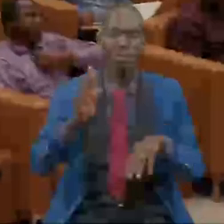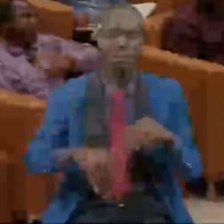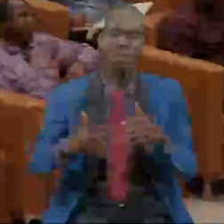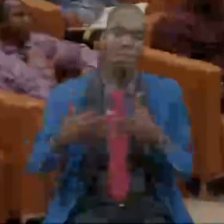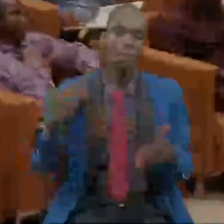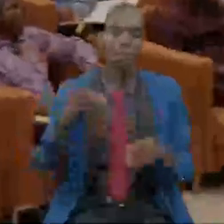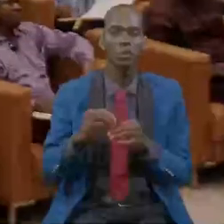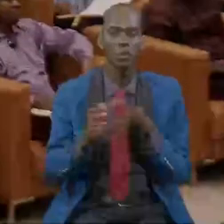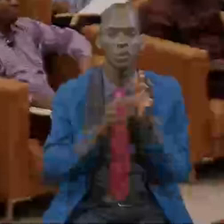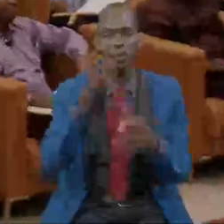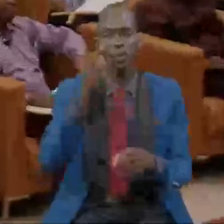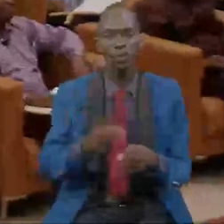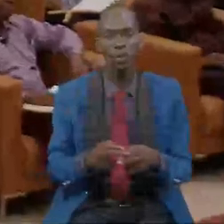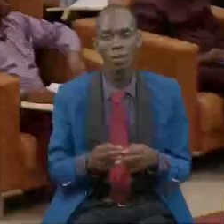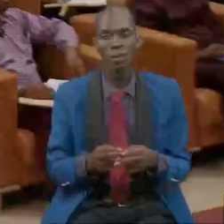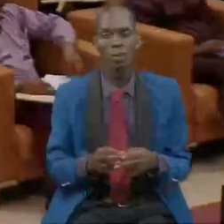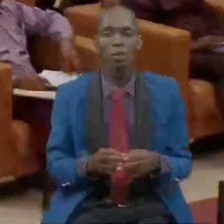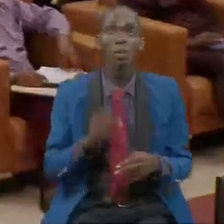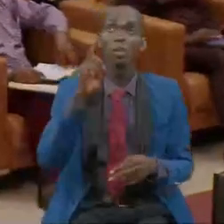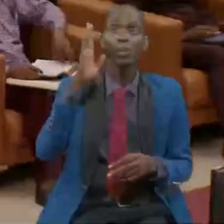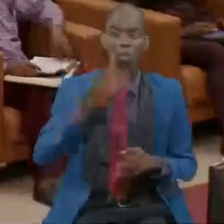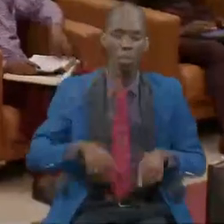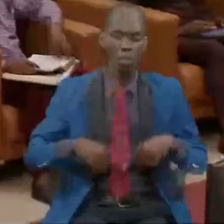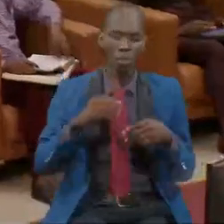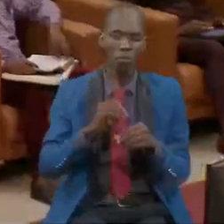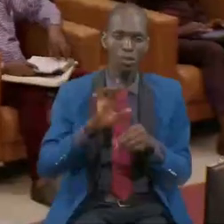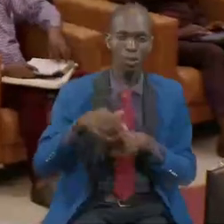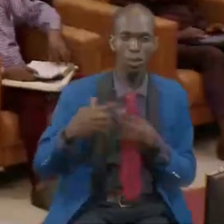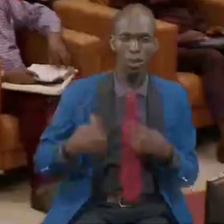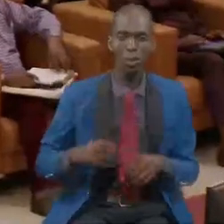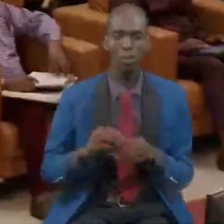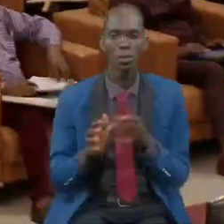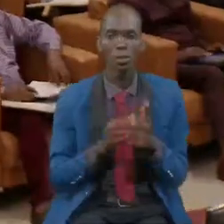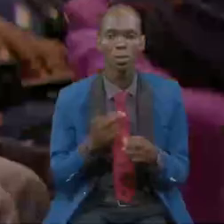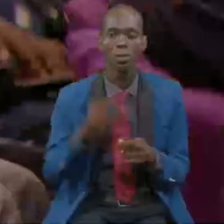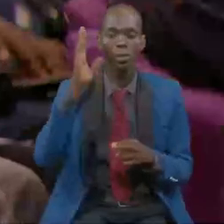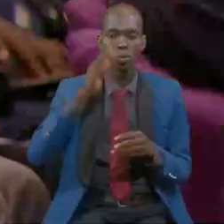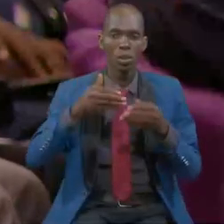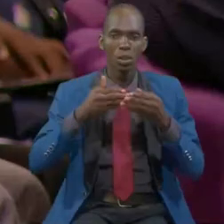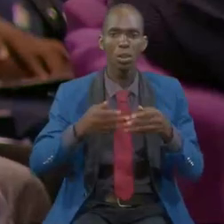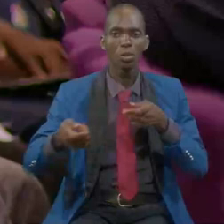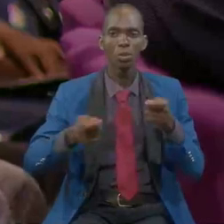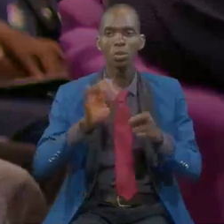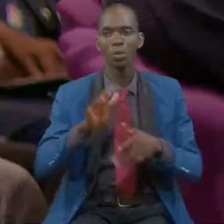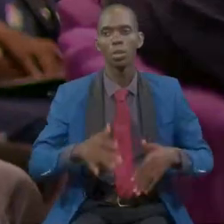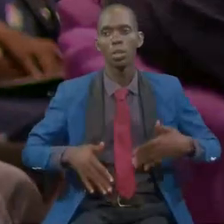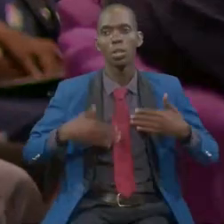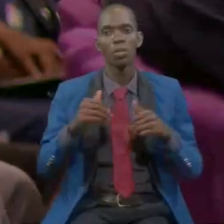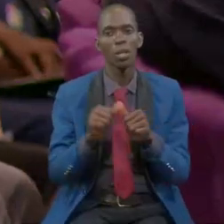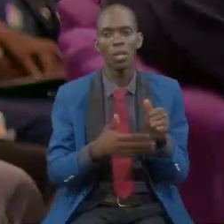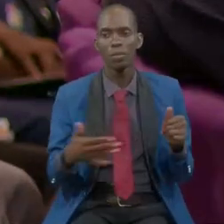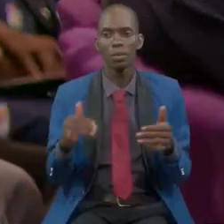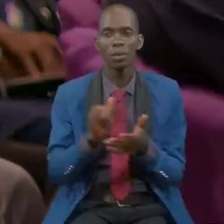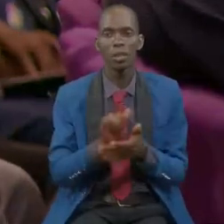puissamment qu'auparavant au nom de Jésus-Christ. Il demeurera dans votre cœur. Il va vivre et contrôler votre vie.